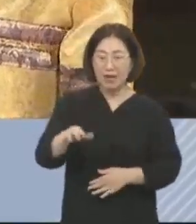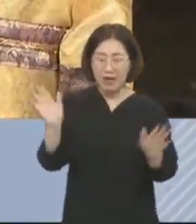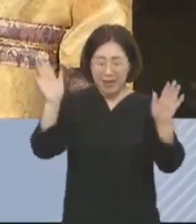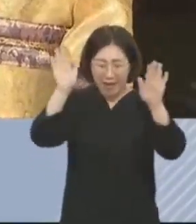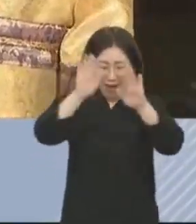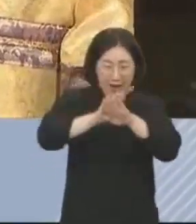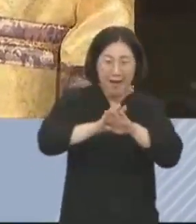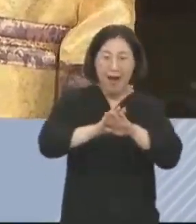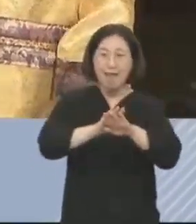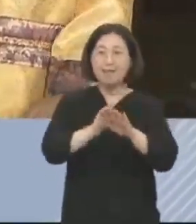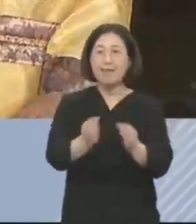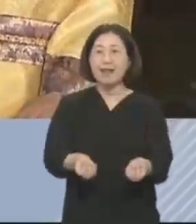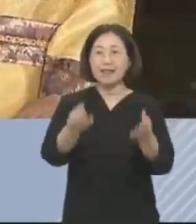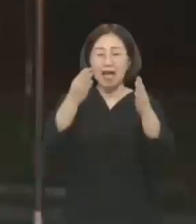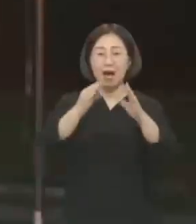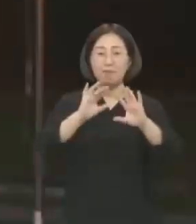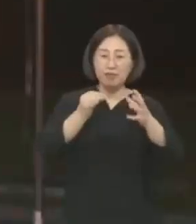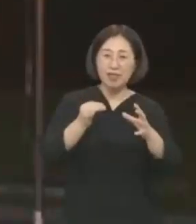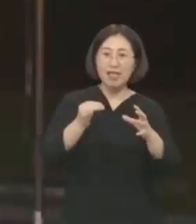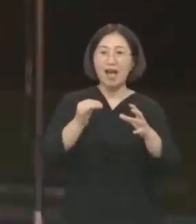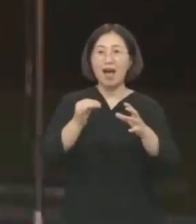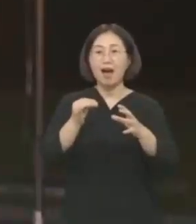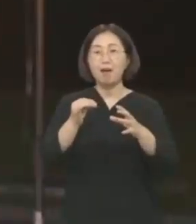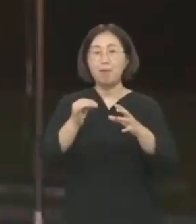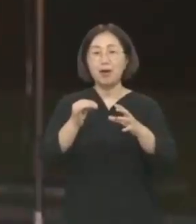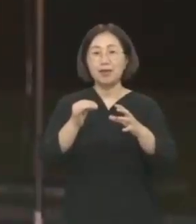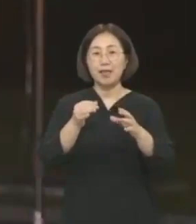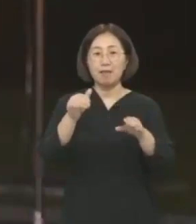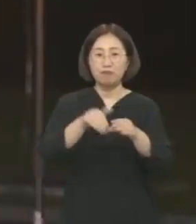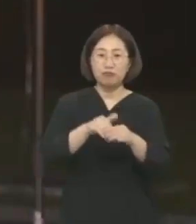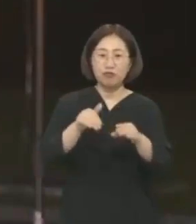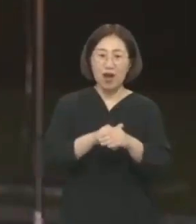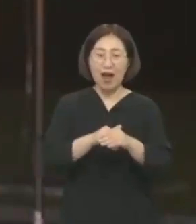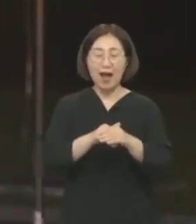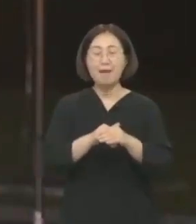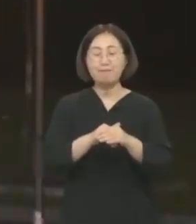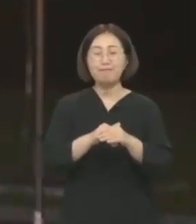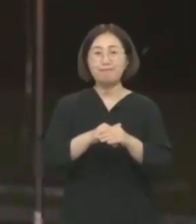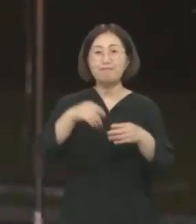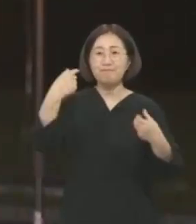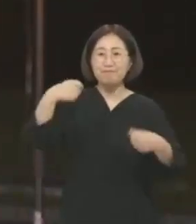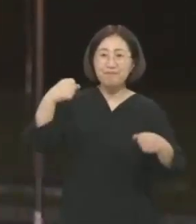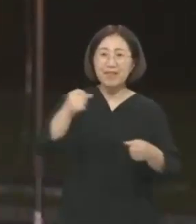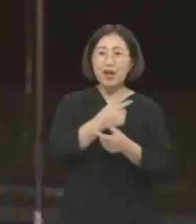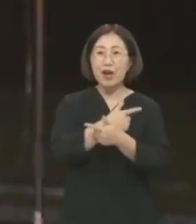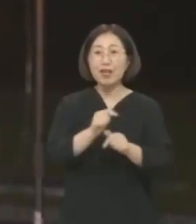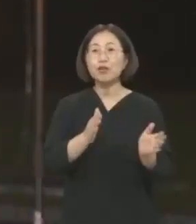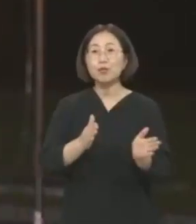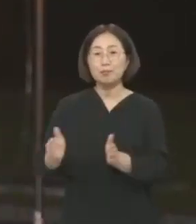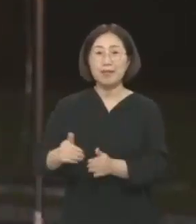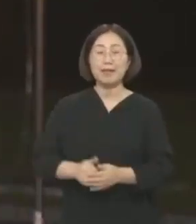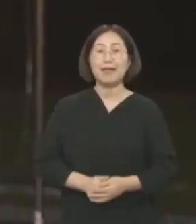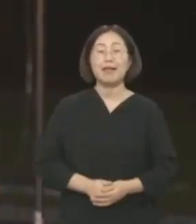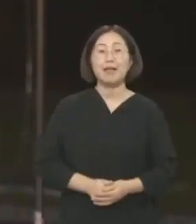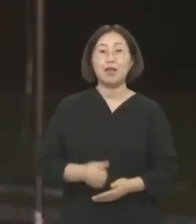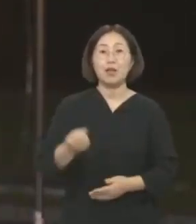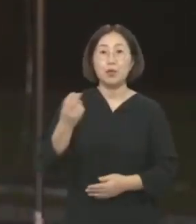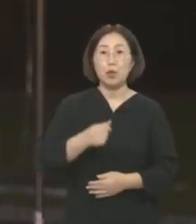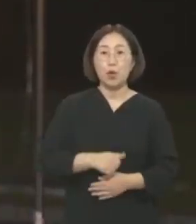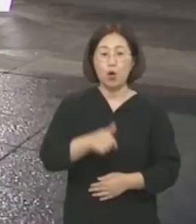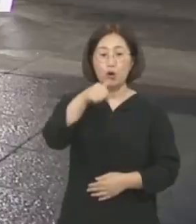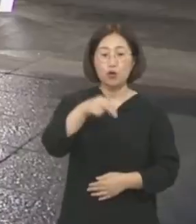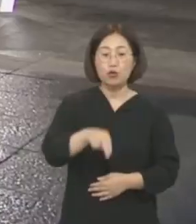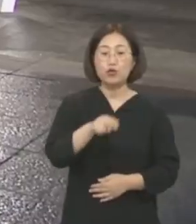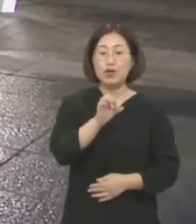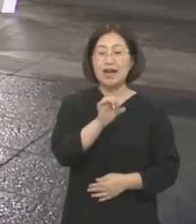퍼포먼스, 백제문화, 판타지, 퍼레이드 이런 것들도 눈여겨볼 만합니다. 그리고 무엇보다도 규안면